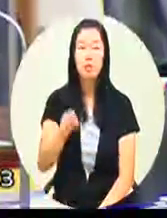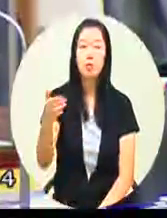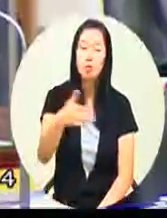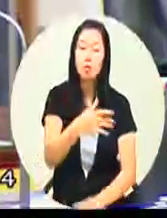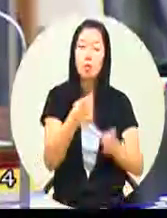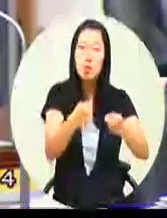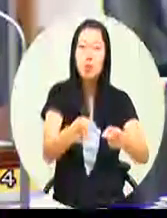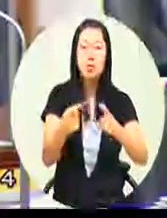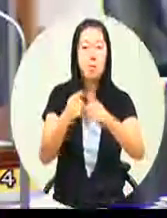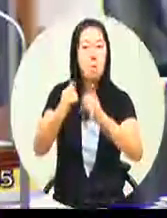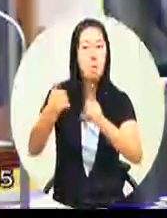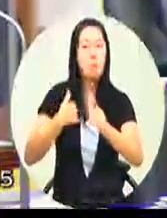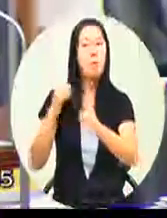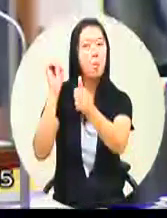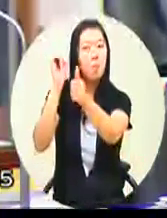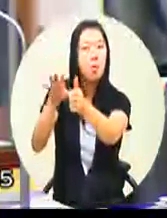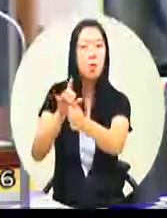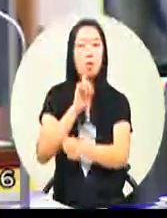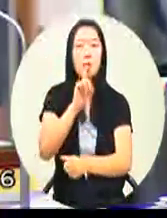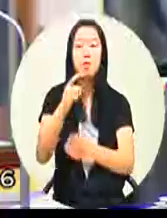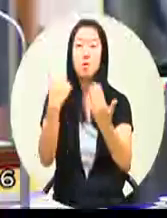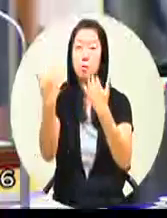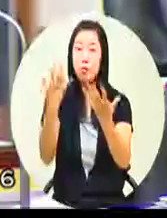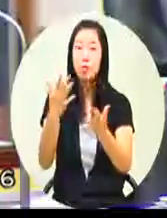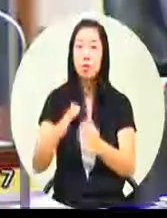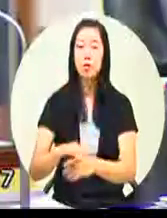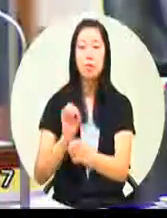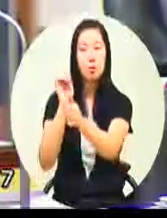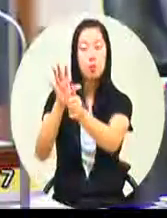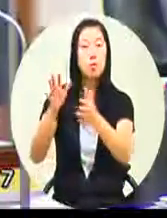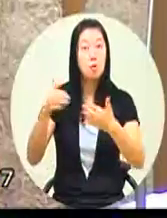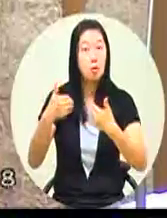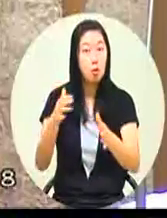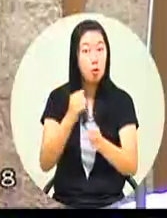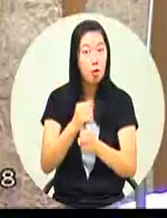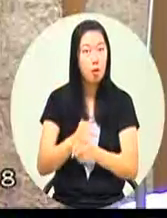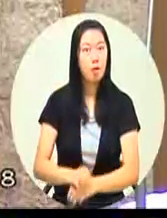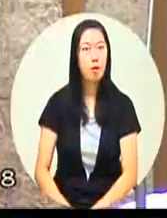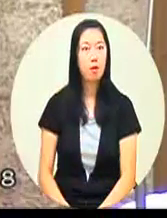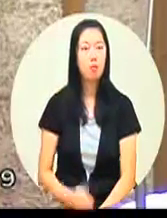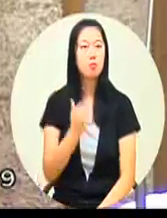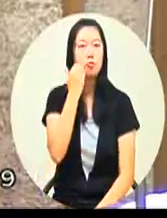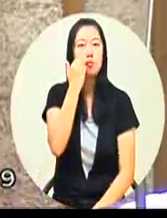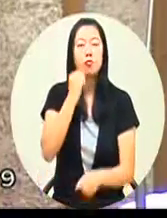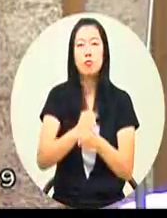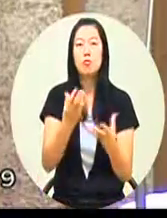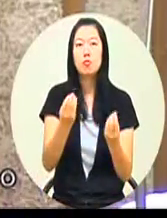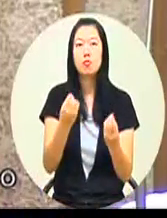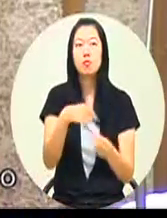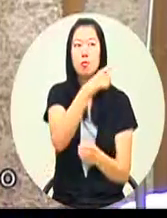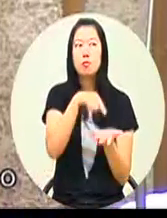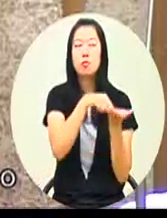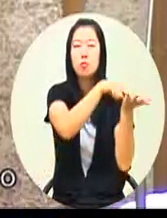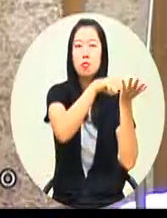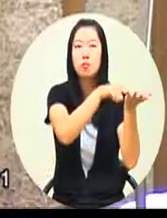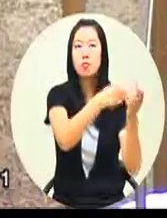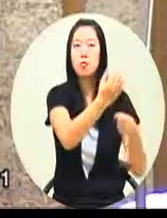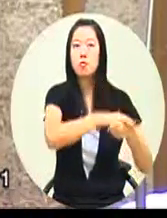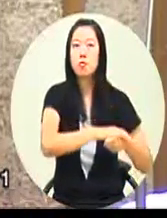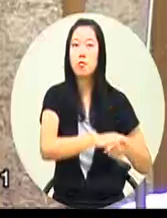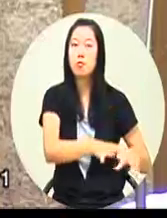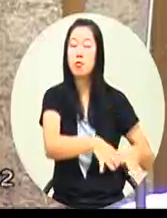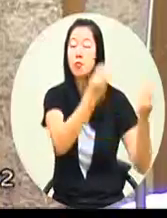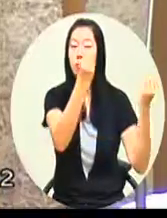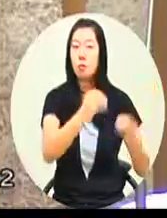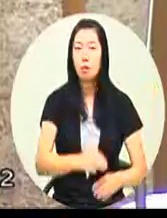市民朋友一个交代，明确的讲说要不要做就好了。 我们如果不要做的话，我们也不需要再跟中央争取经费了，我们现在就是在跟